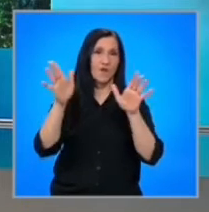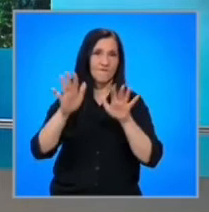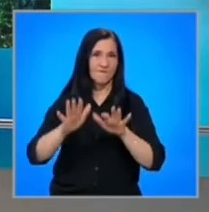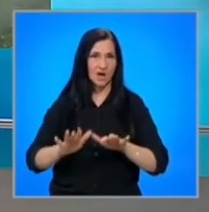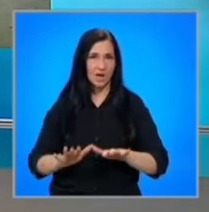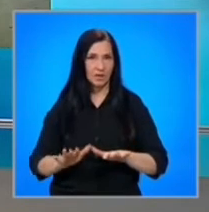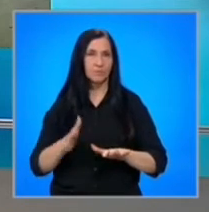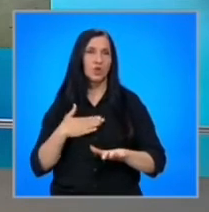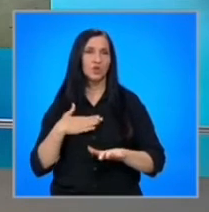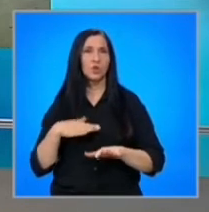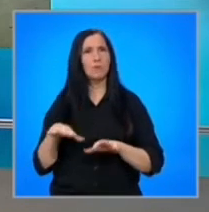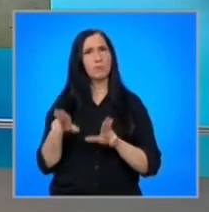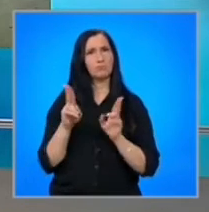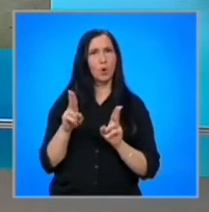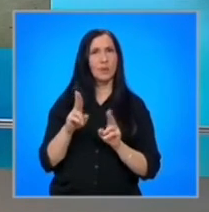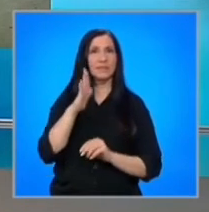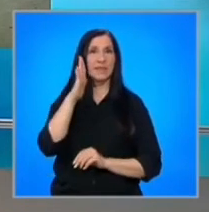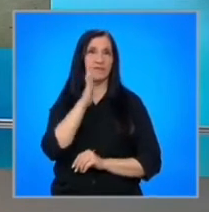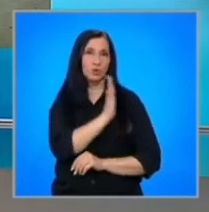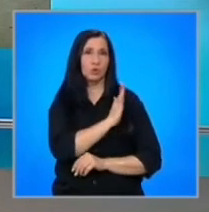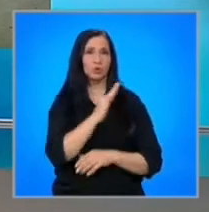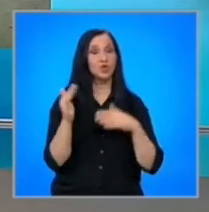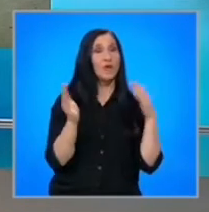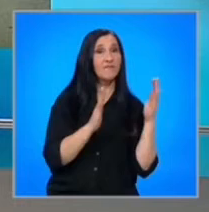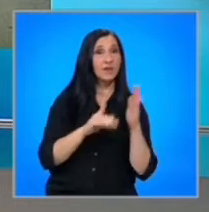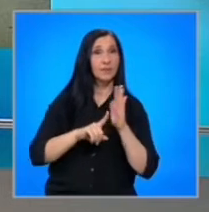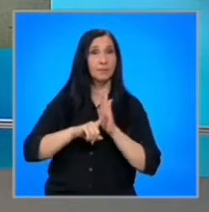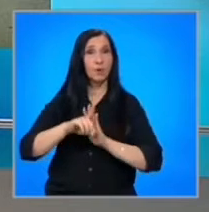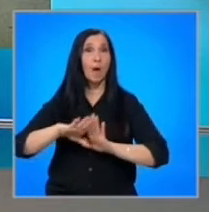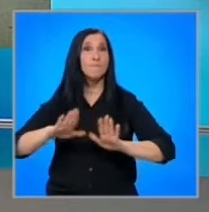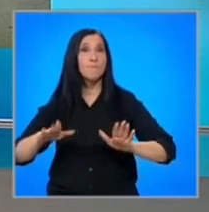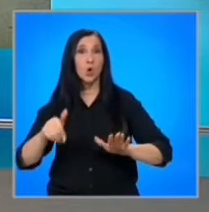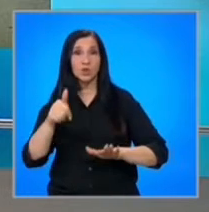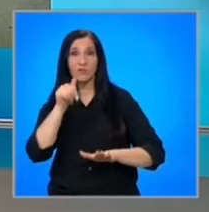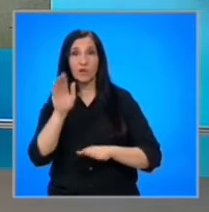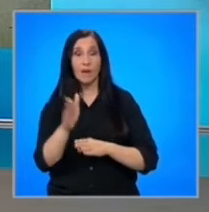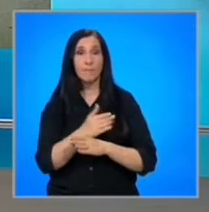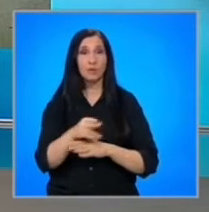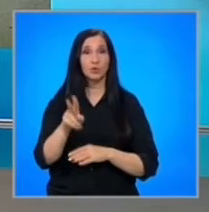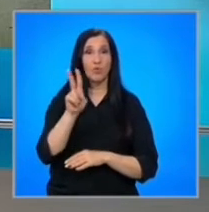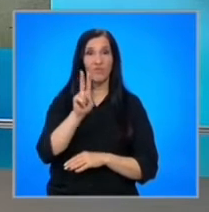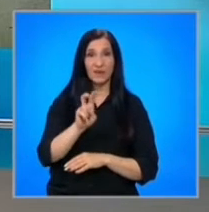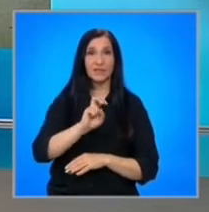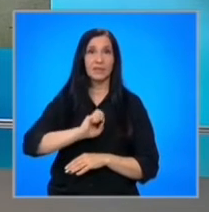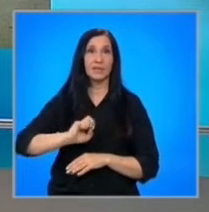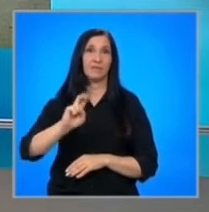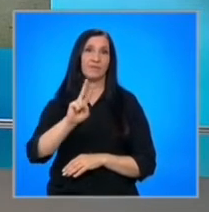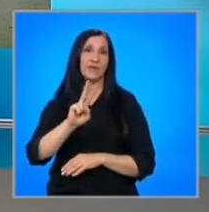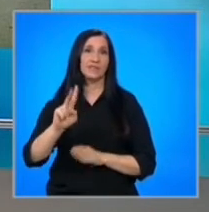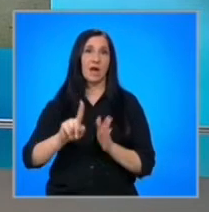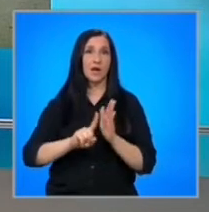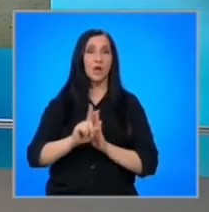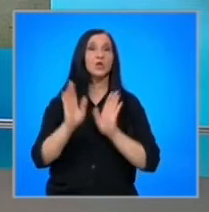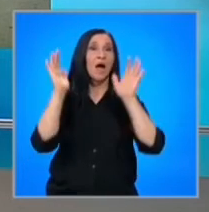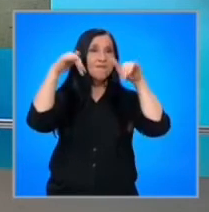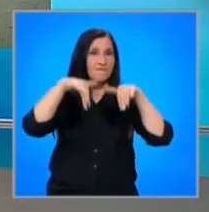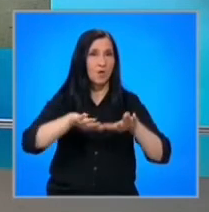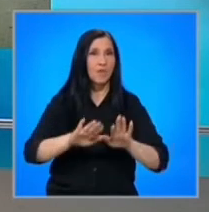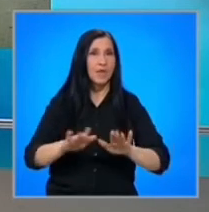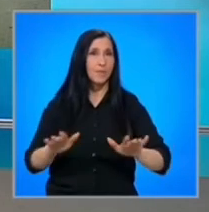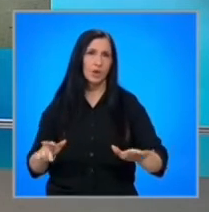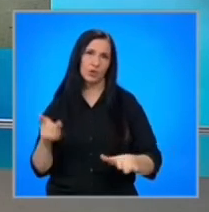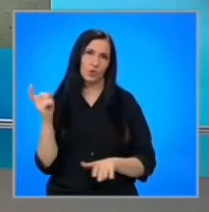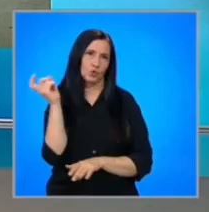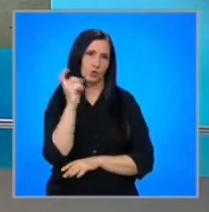превали. Ще духа умерен североизточен вятър, температурата на морската вода е между 20 и 22 градуса, а вълнението на морето ще